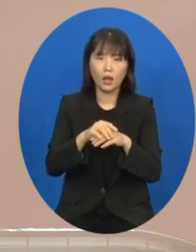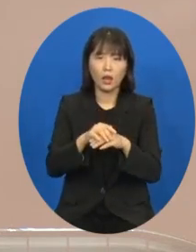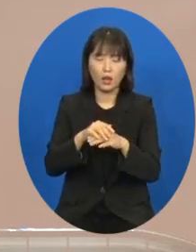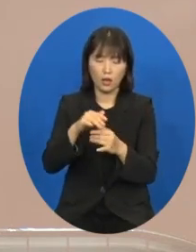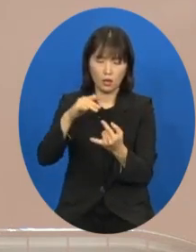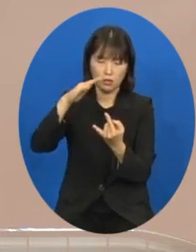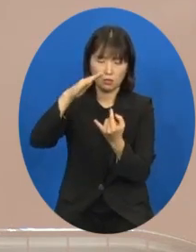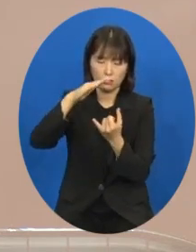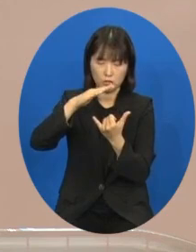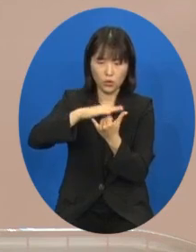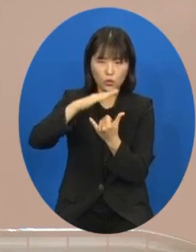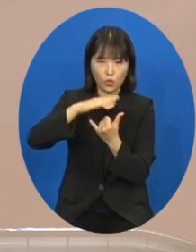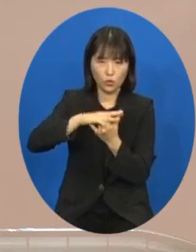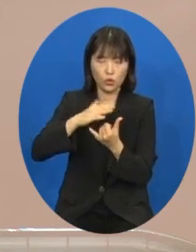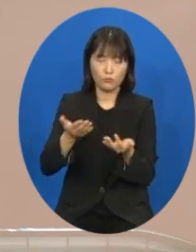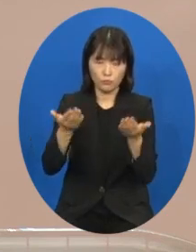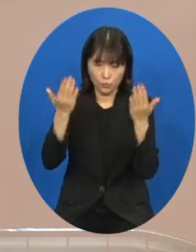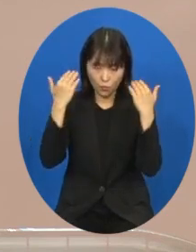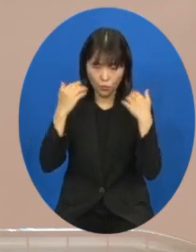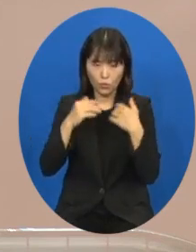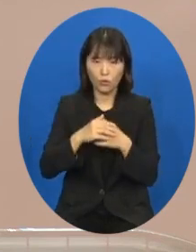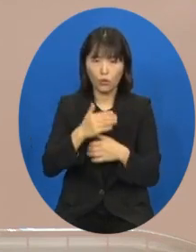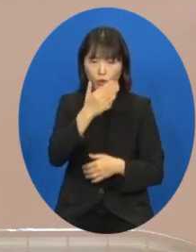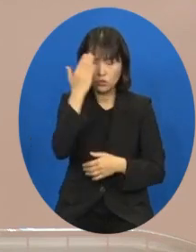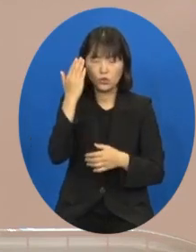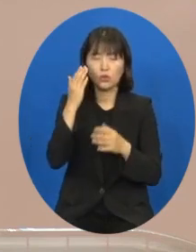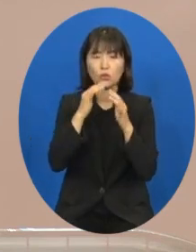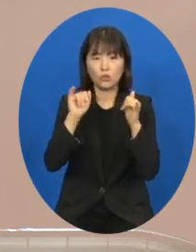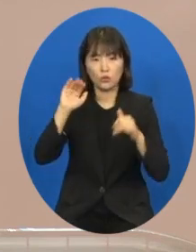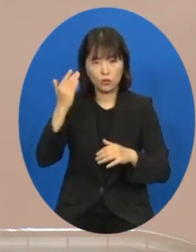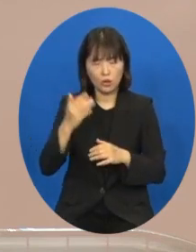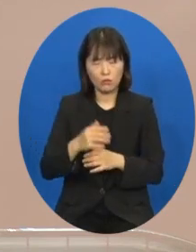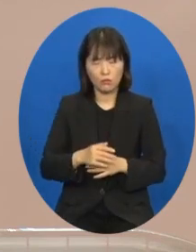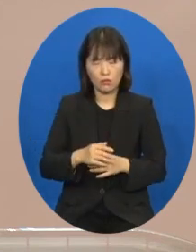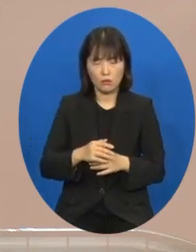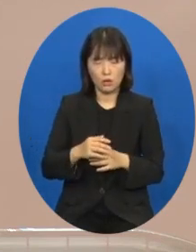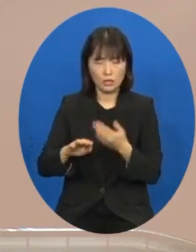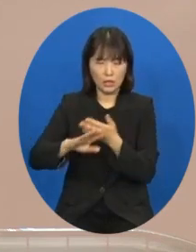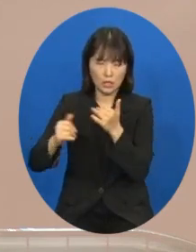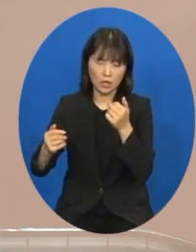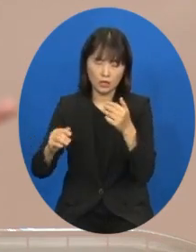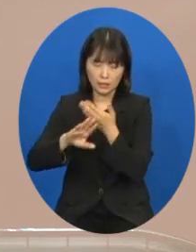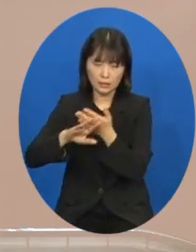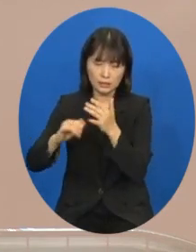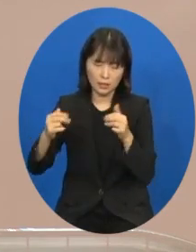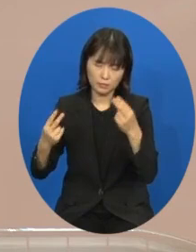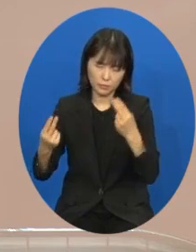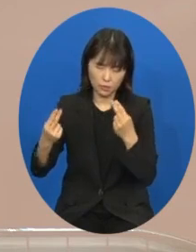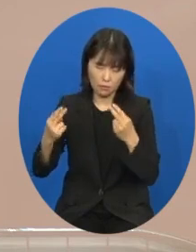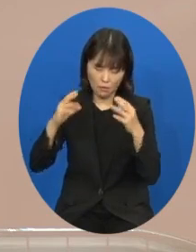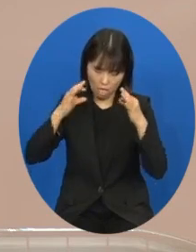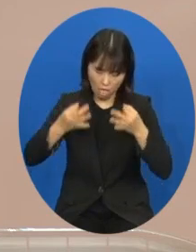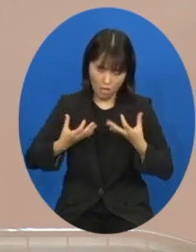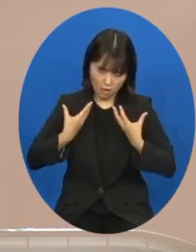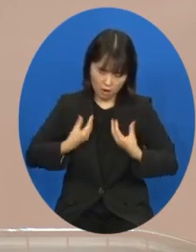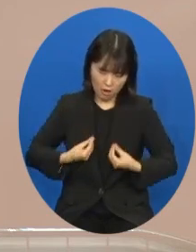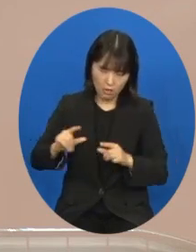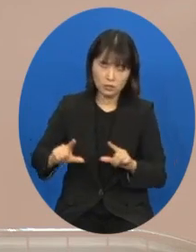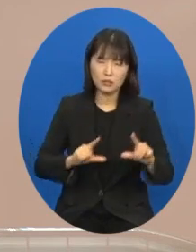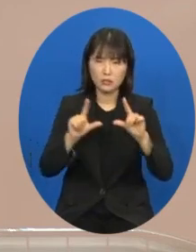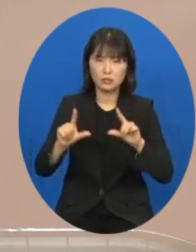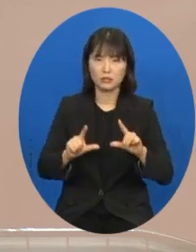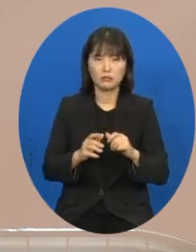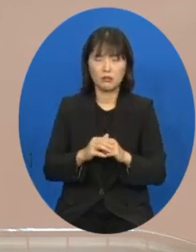시절을 지나고 청년이 되고 심한 열등감으로 살았습니다. 찢어지게 가난한 것도 너무